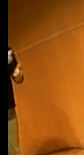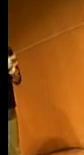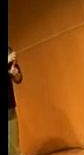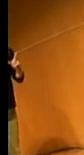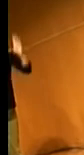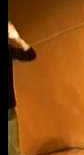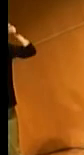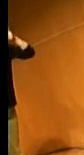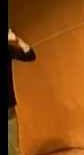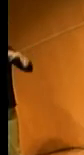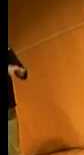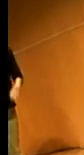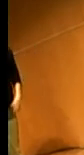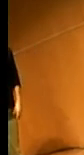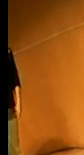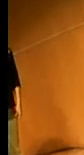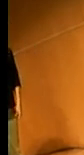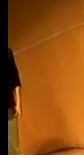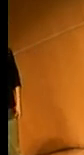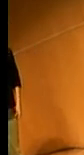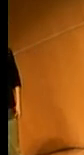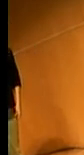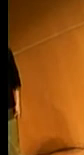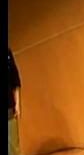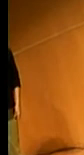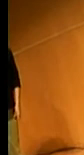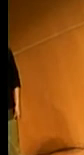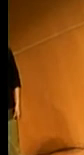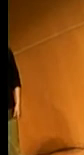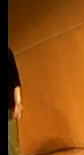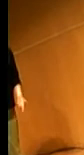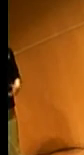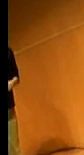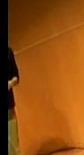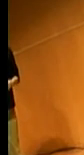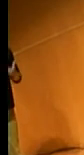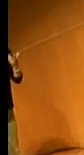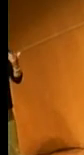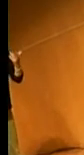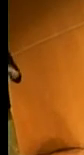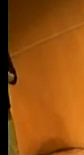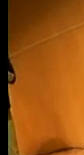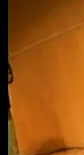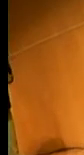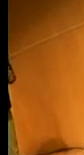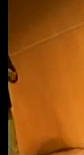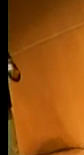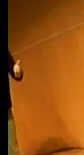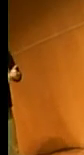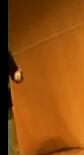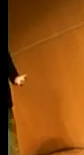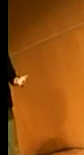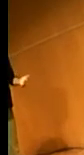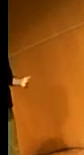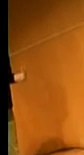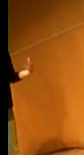changer de personne régulièrement, c'est pas très aidant. Voilà. Donc ça, je